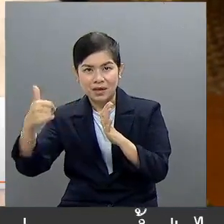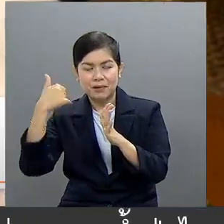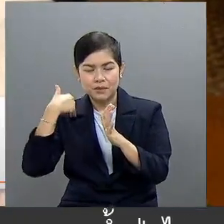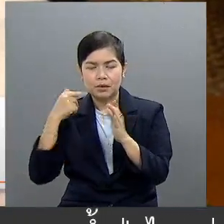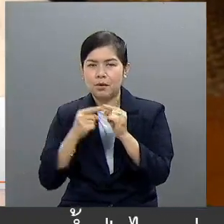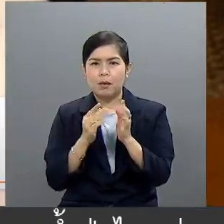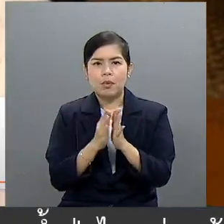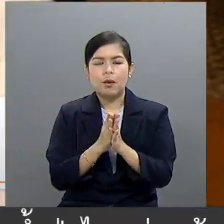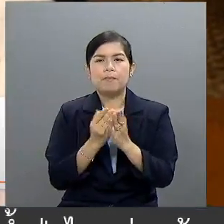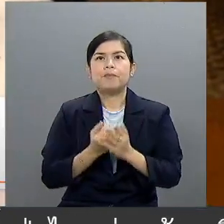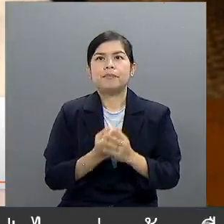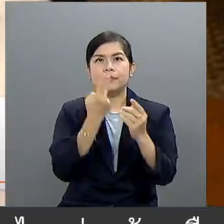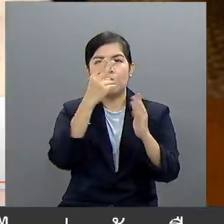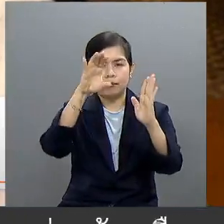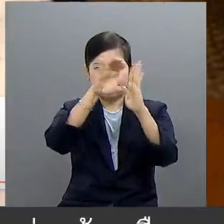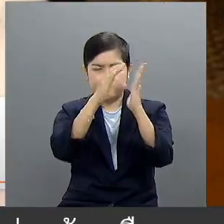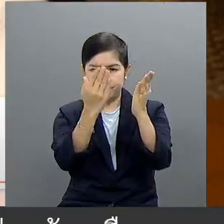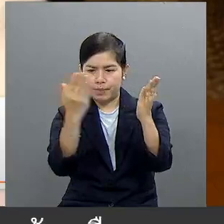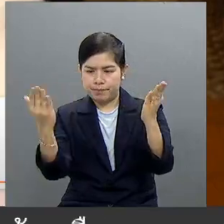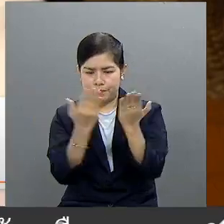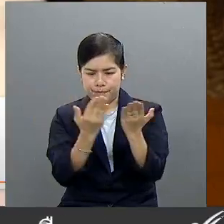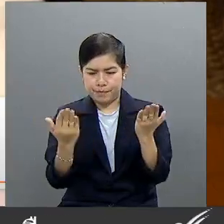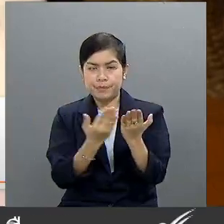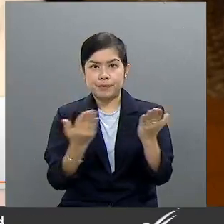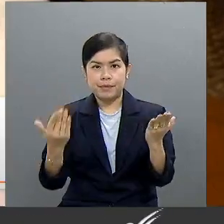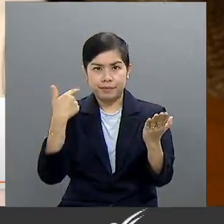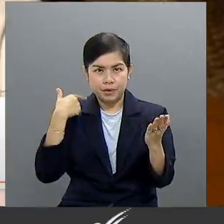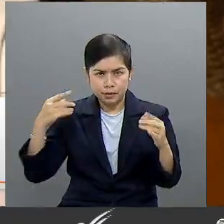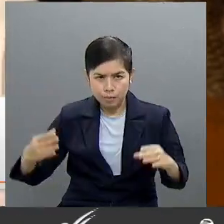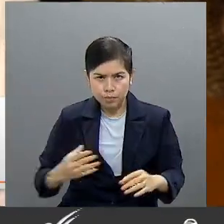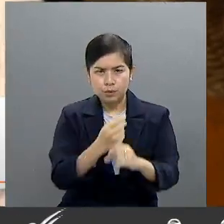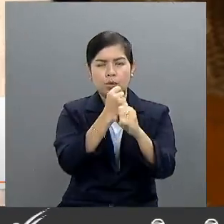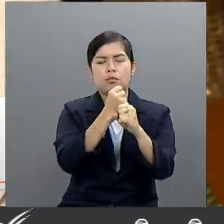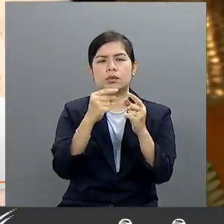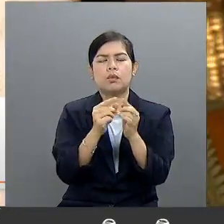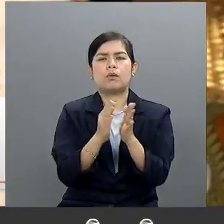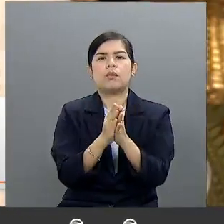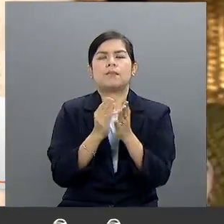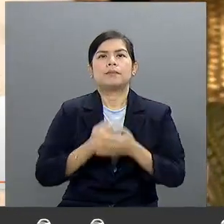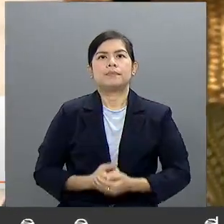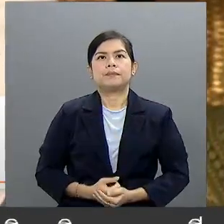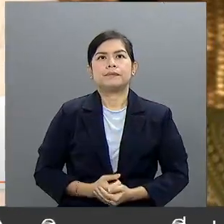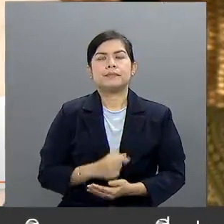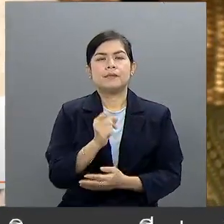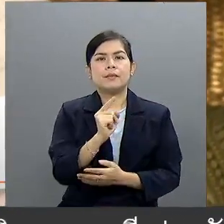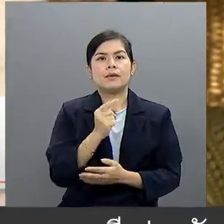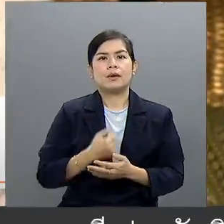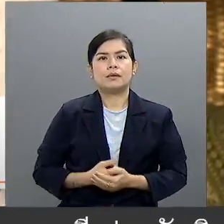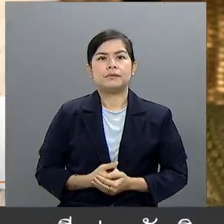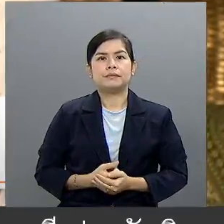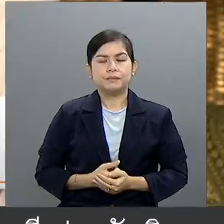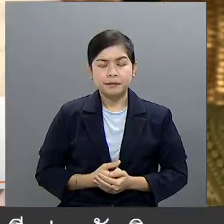เป็นแบบองค์รวมนะเอาทุกศาสตร์มารวมกันเป็นองค์รวมโดยใช้เดือนทั้ง12